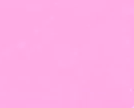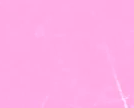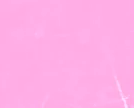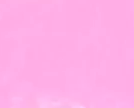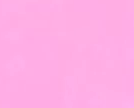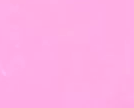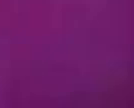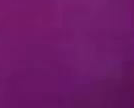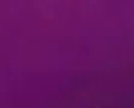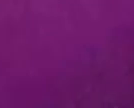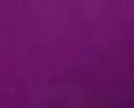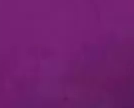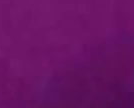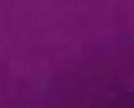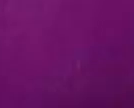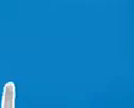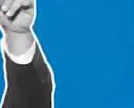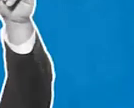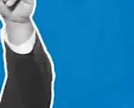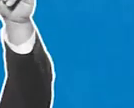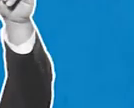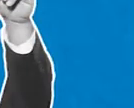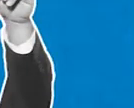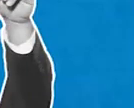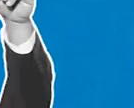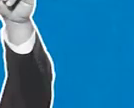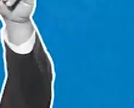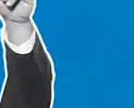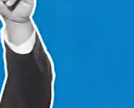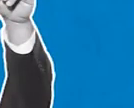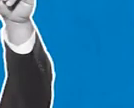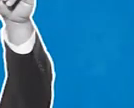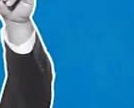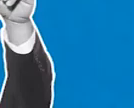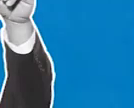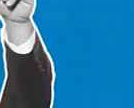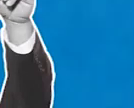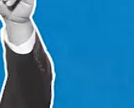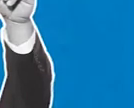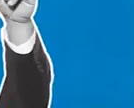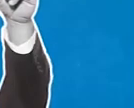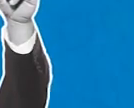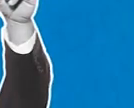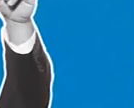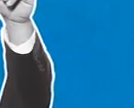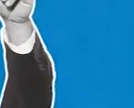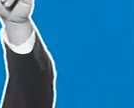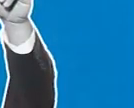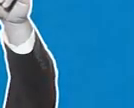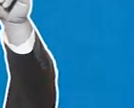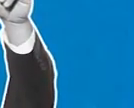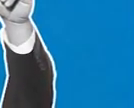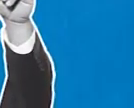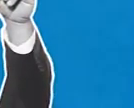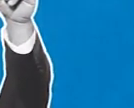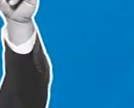ҳам муҳим кўникма. Ҳиссий ақл-заковат. Атоқли олим Дэниел Голман фикрларига кўра, ўз ҳисларини бошқариш ва бошқаларнинг